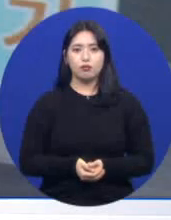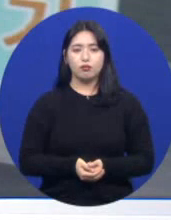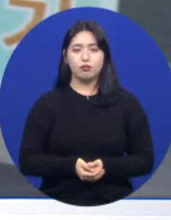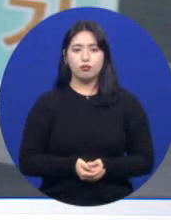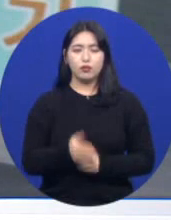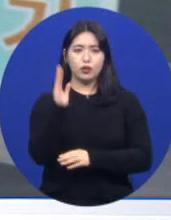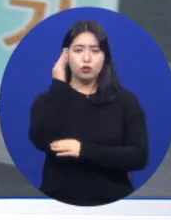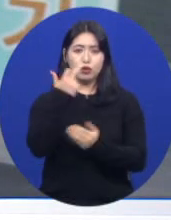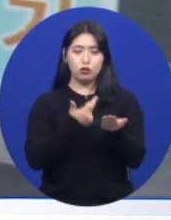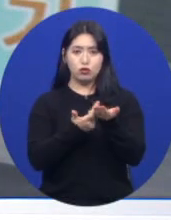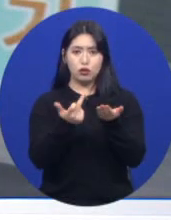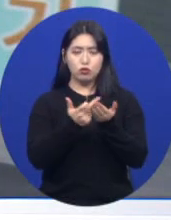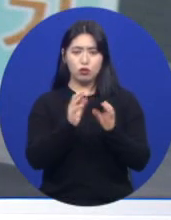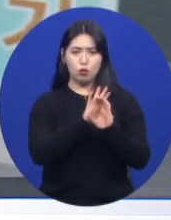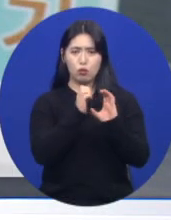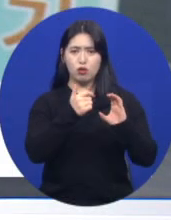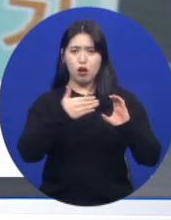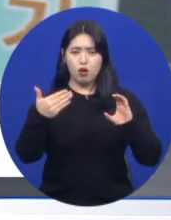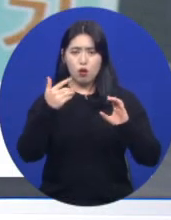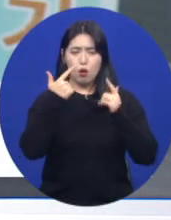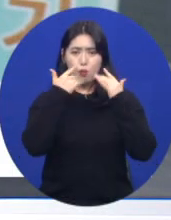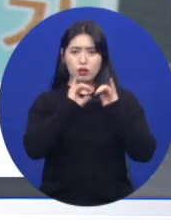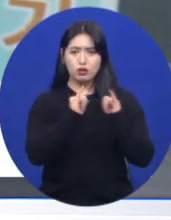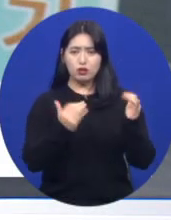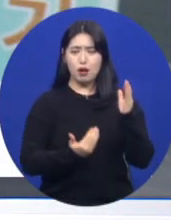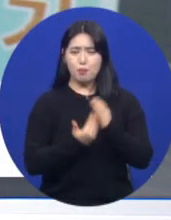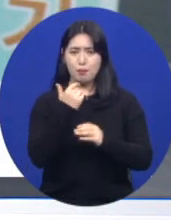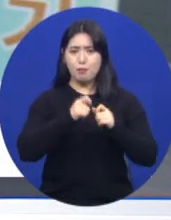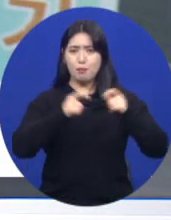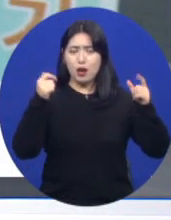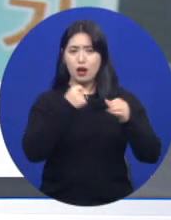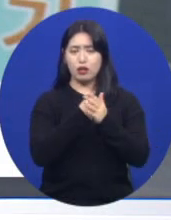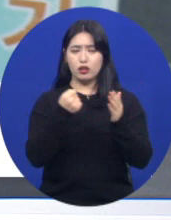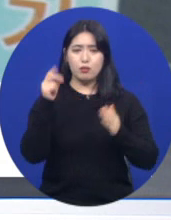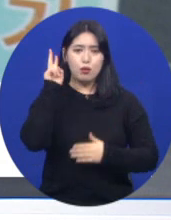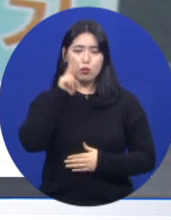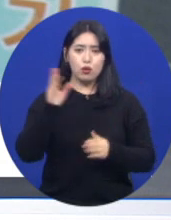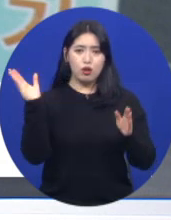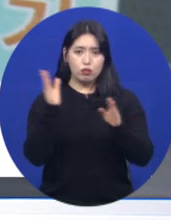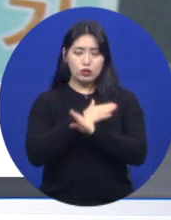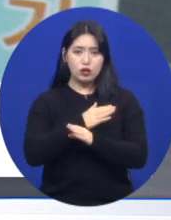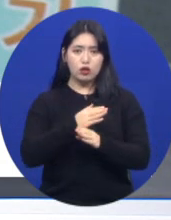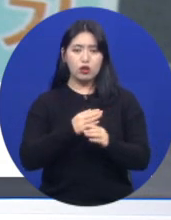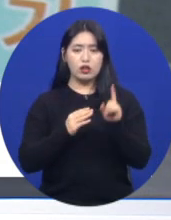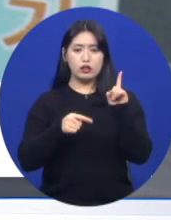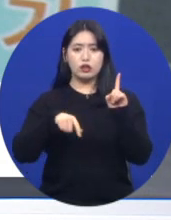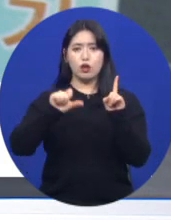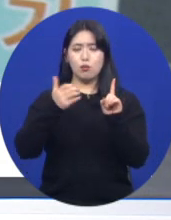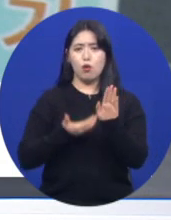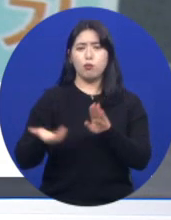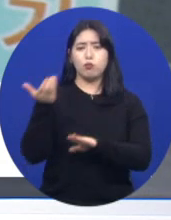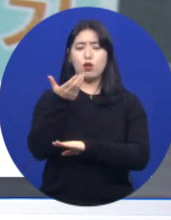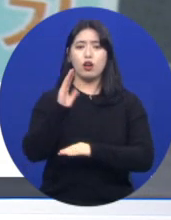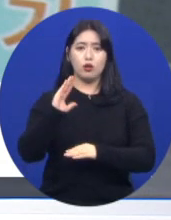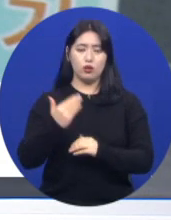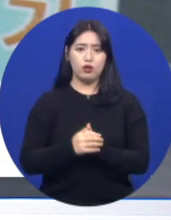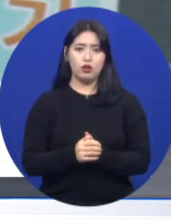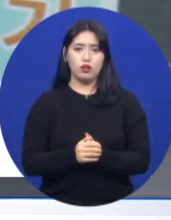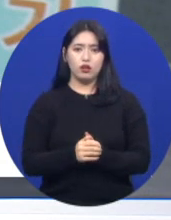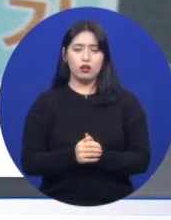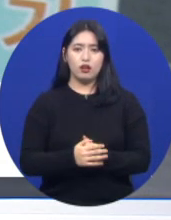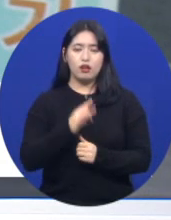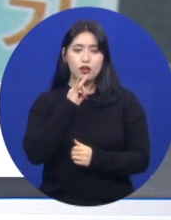최근 제주에서 토크로 날고 확 친자가 늘면서 모래 부터 사회적 거리 두기가 1.5 단계 로 상향 됩니다